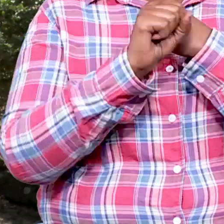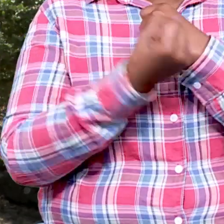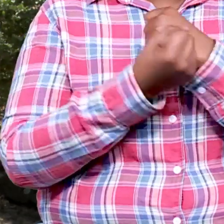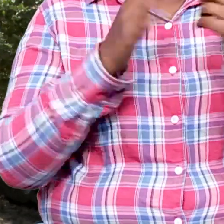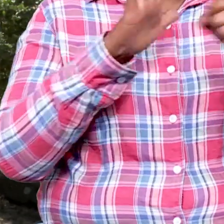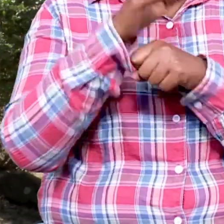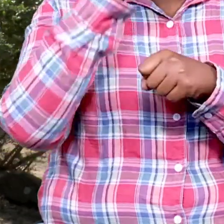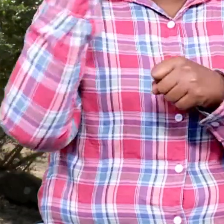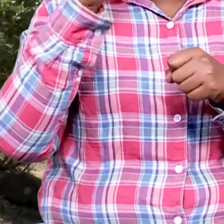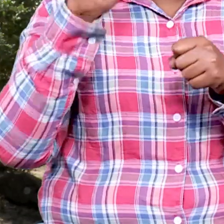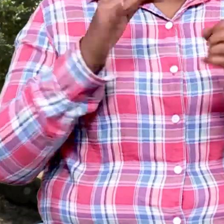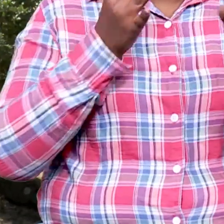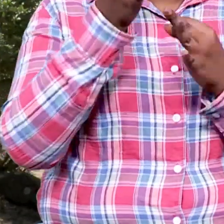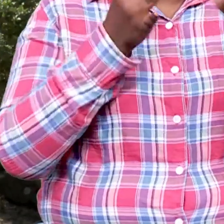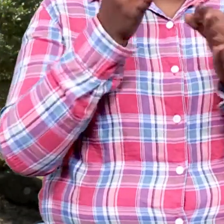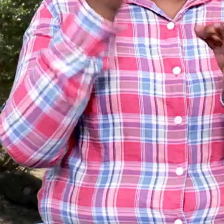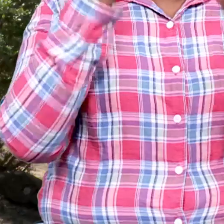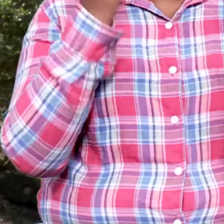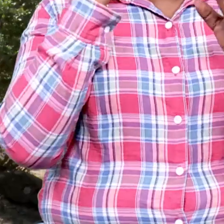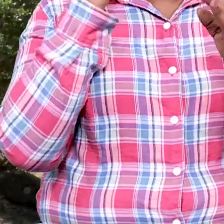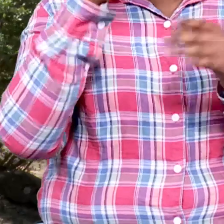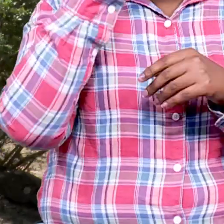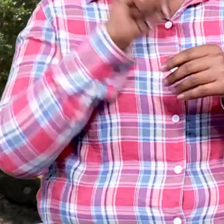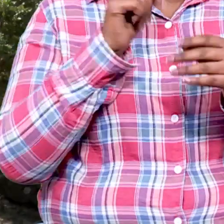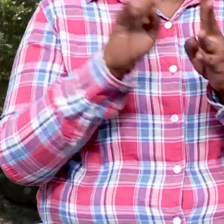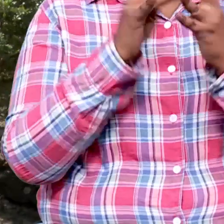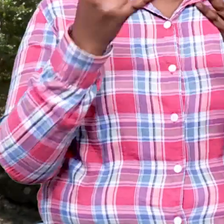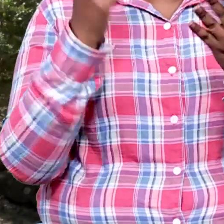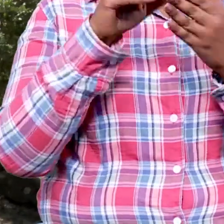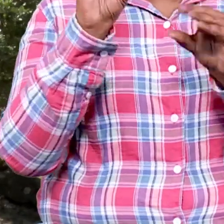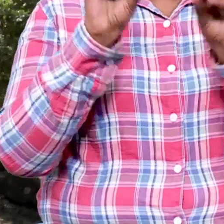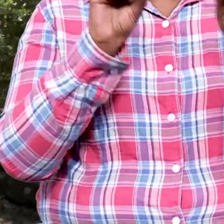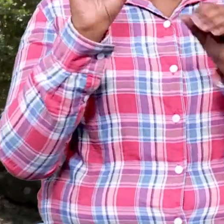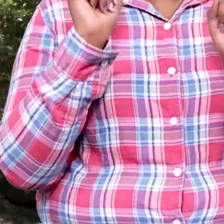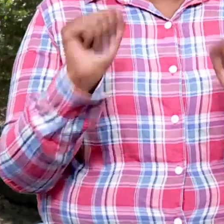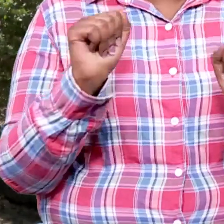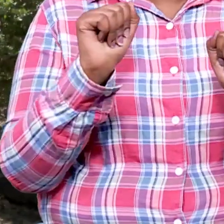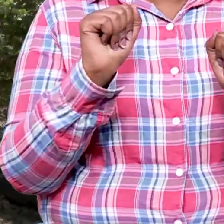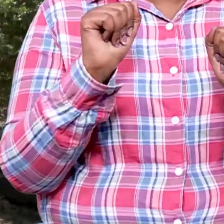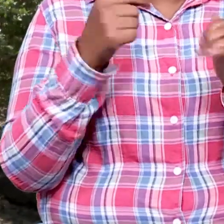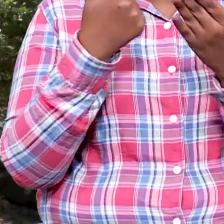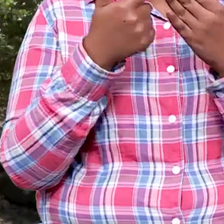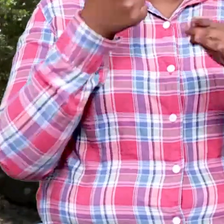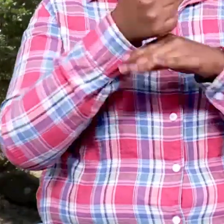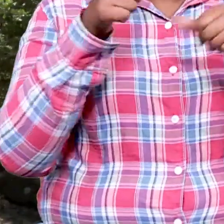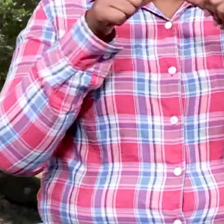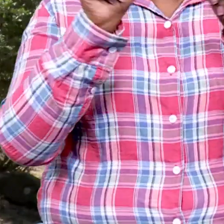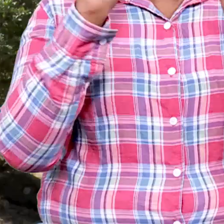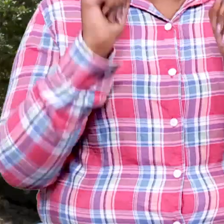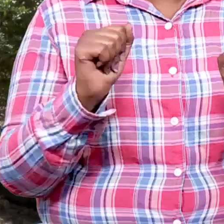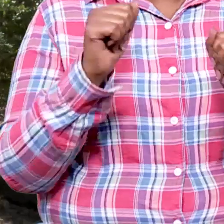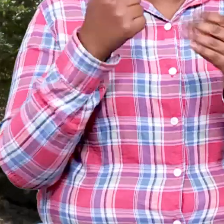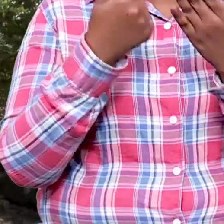በበቂ ምክንያት ከችሎት ስለመቅረቱ አስረድቶ ፍርድ ቤቱ ካመነበት መዝገቡ ይንቀሳቀሳል። ስለዚህ መሰረት አሁንም ክሷን